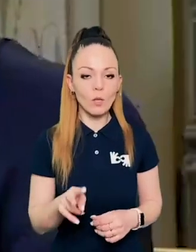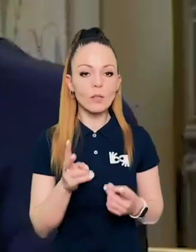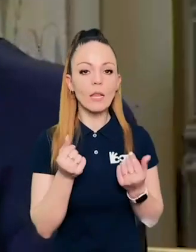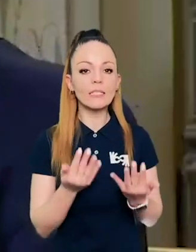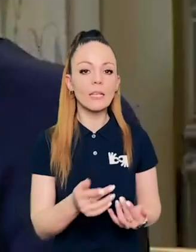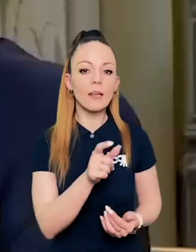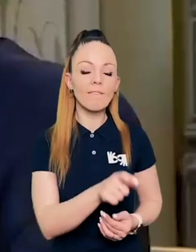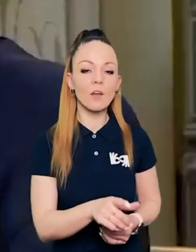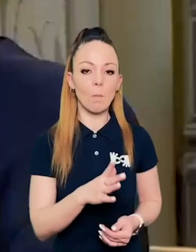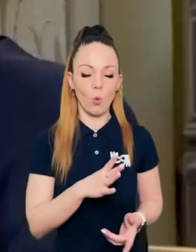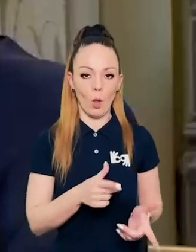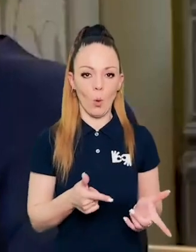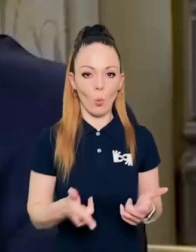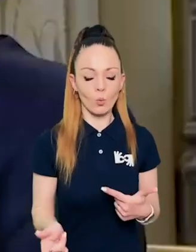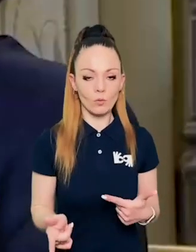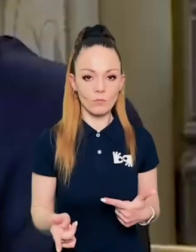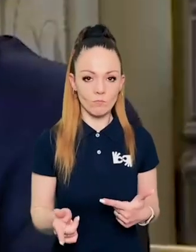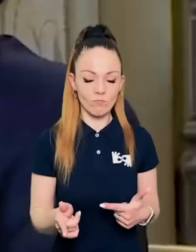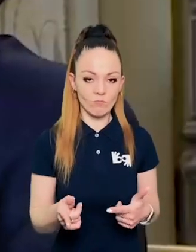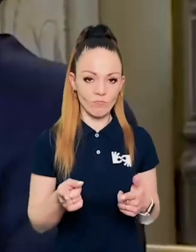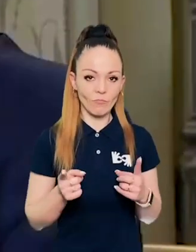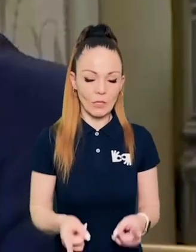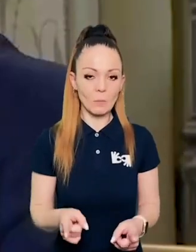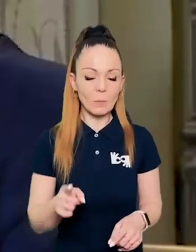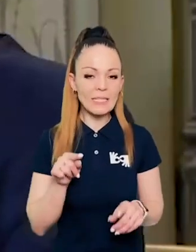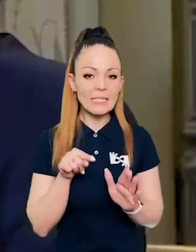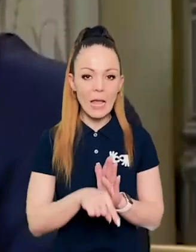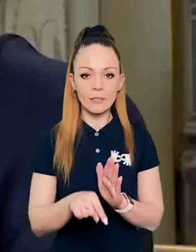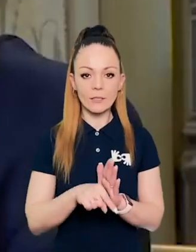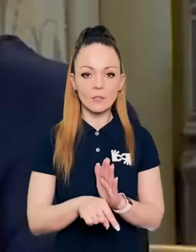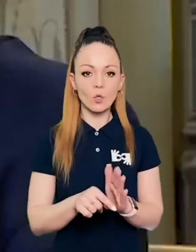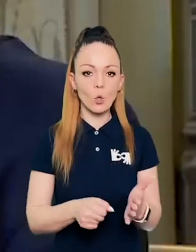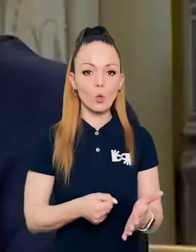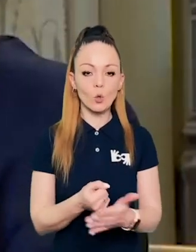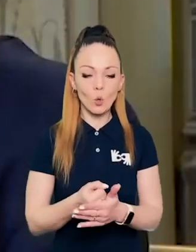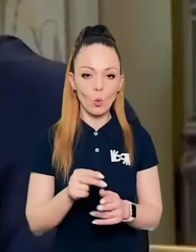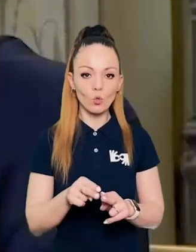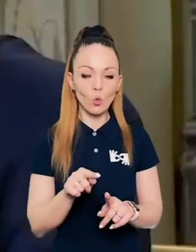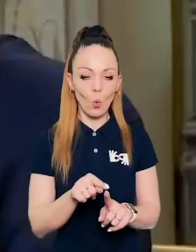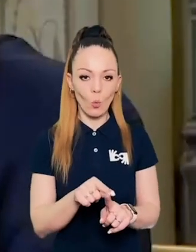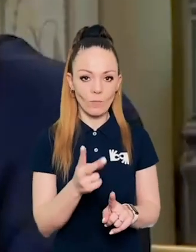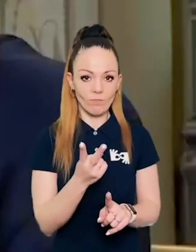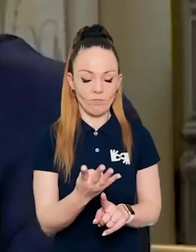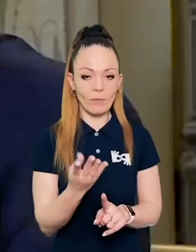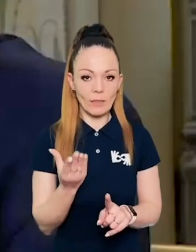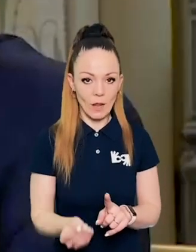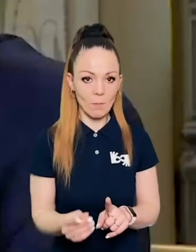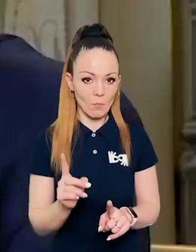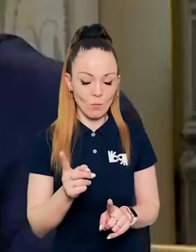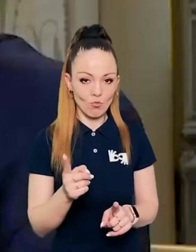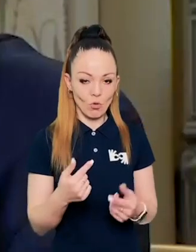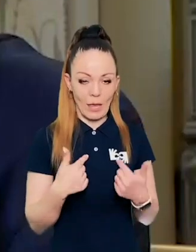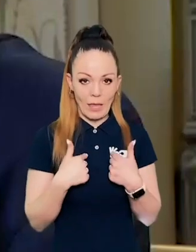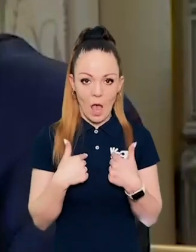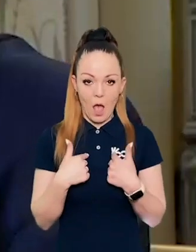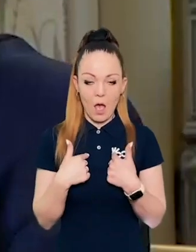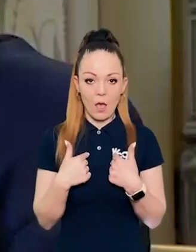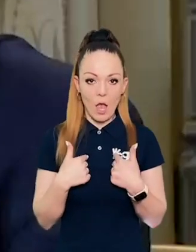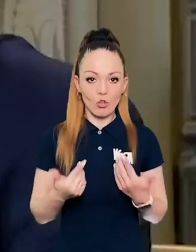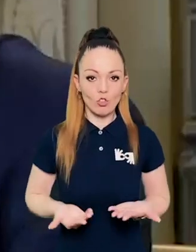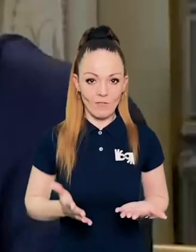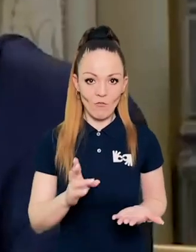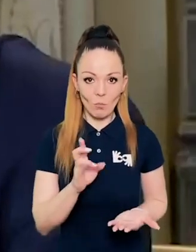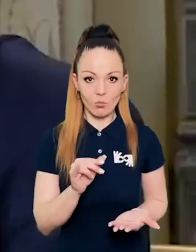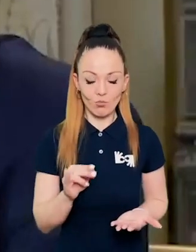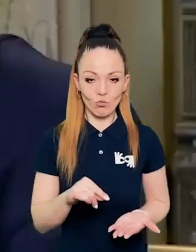за 24 лютого, а наскільки ми були готові в воєнному сенсі до цього дня, тому що